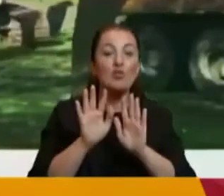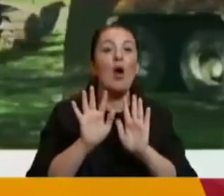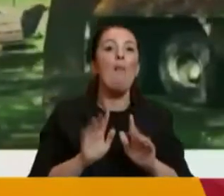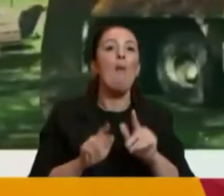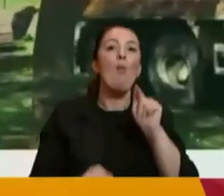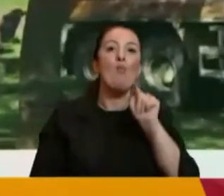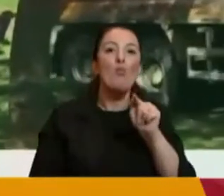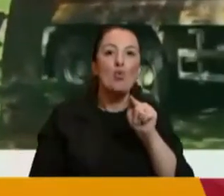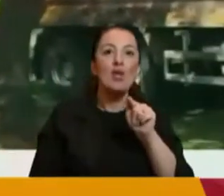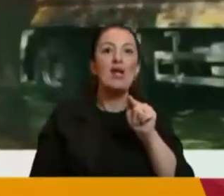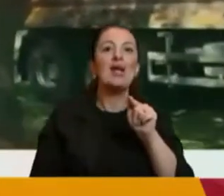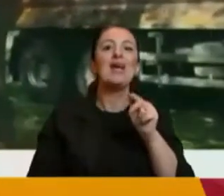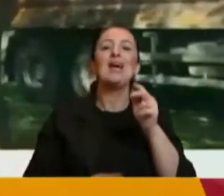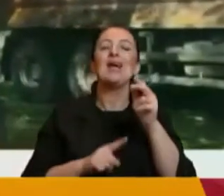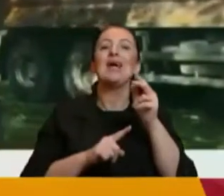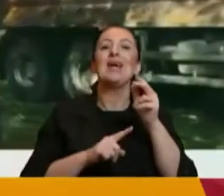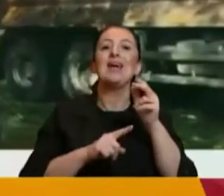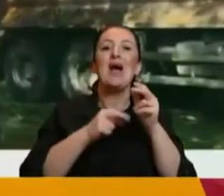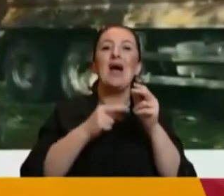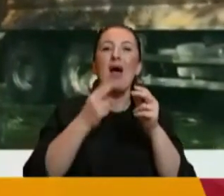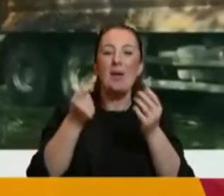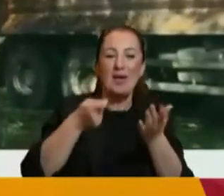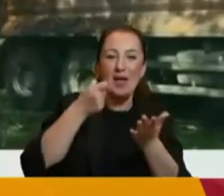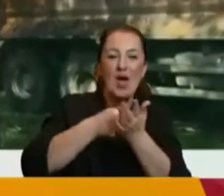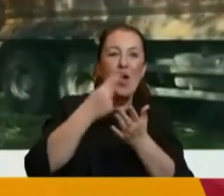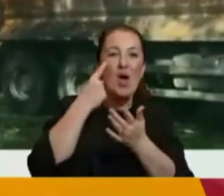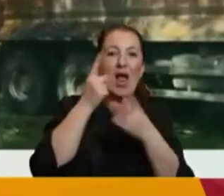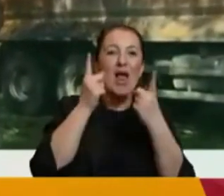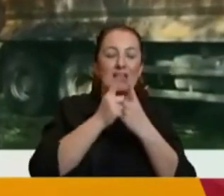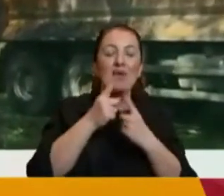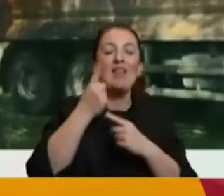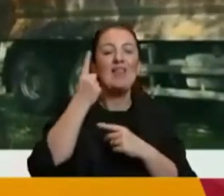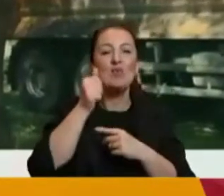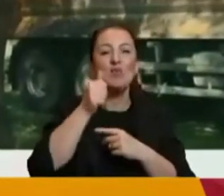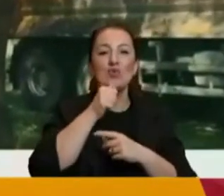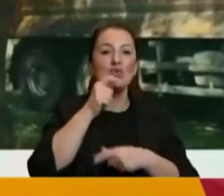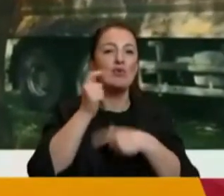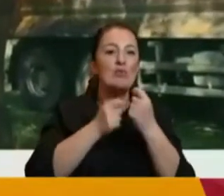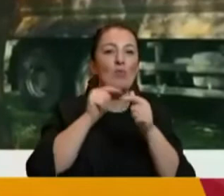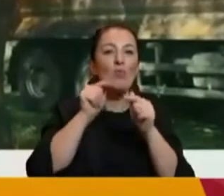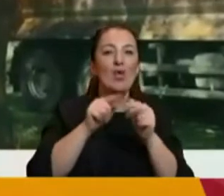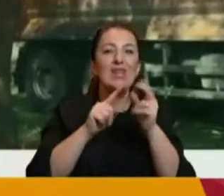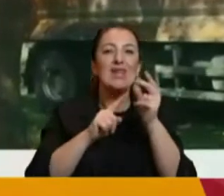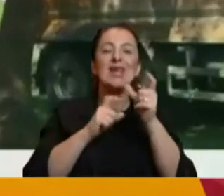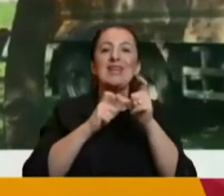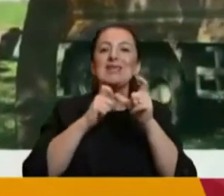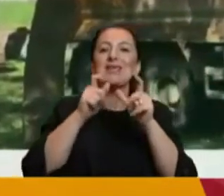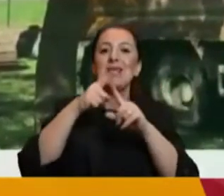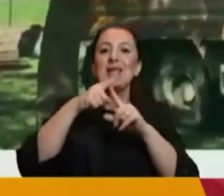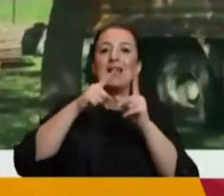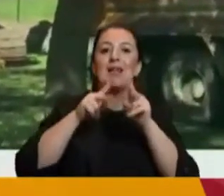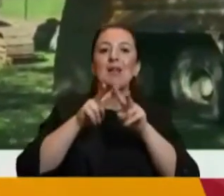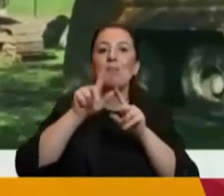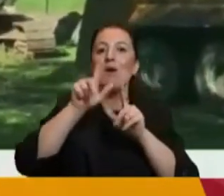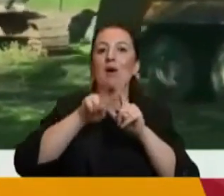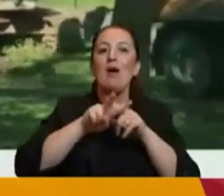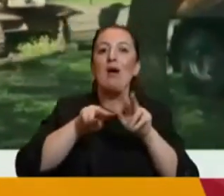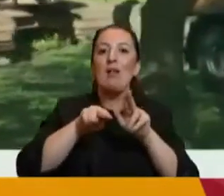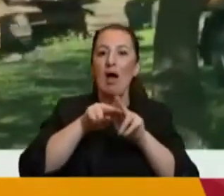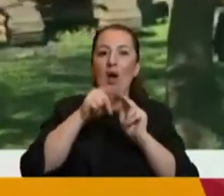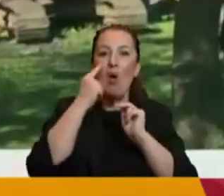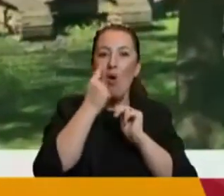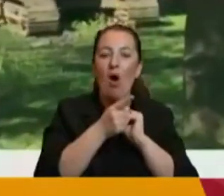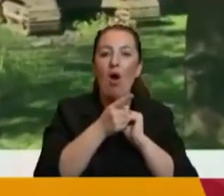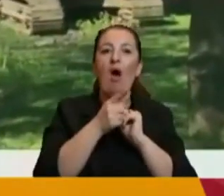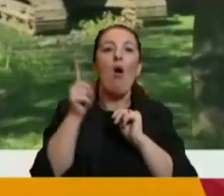istimlak ve tutarları nedeniyle Devlet Su İşleri buranın isimler kişi Dere ıslahına